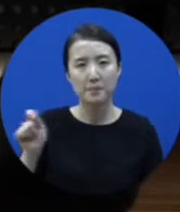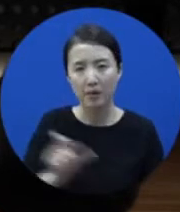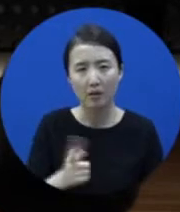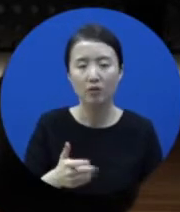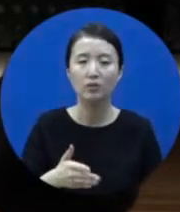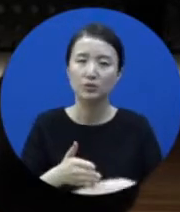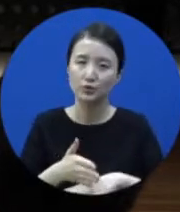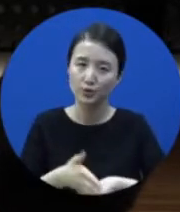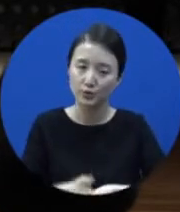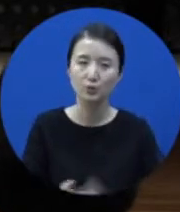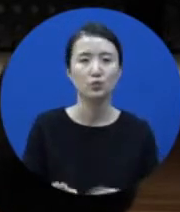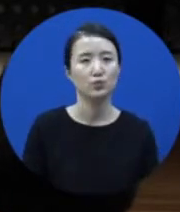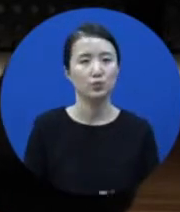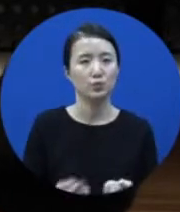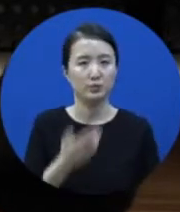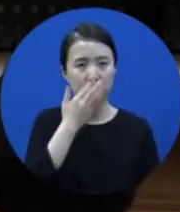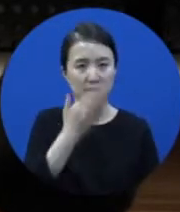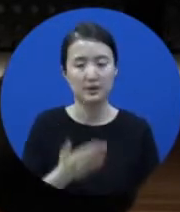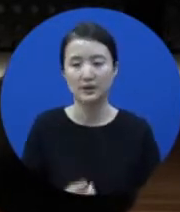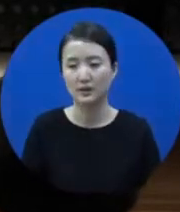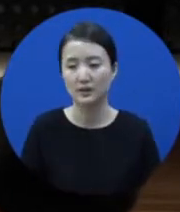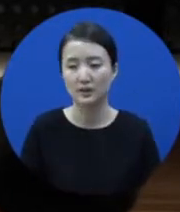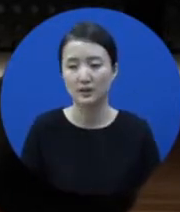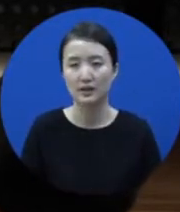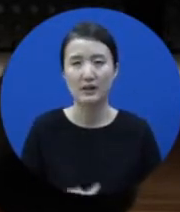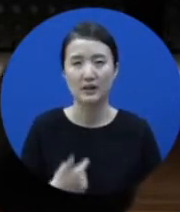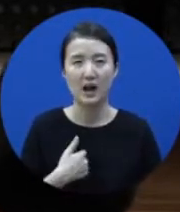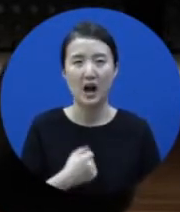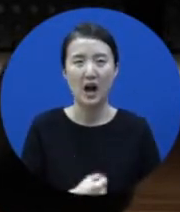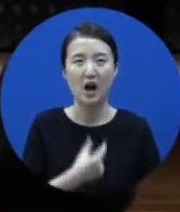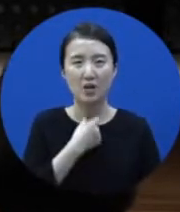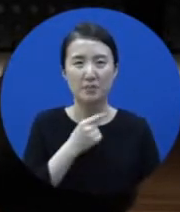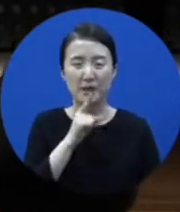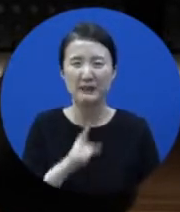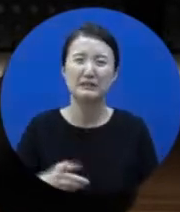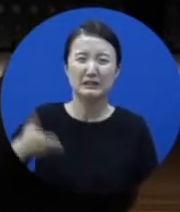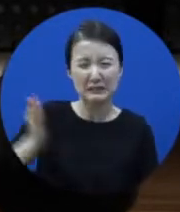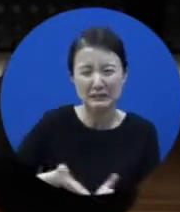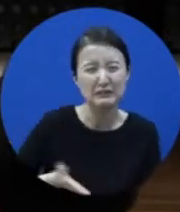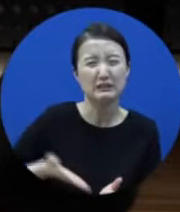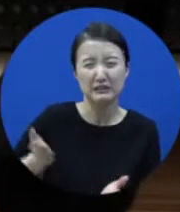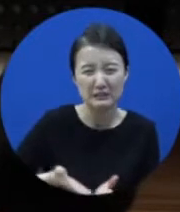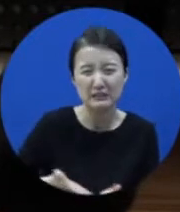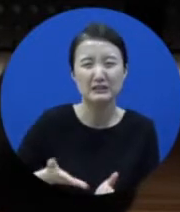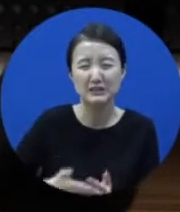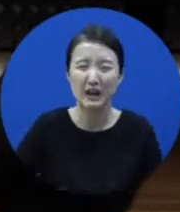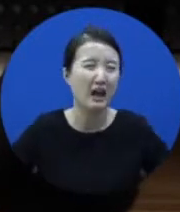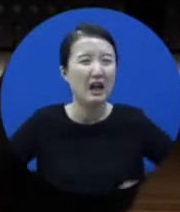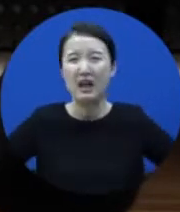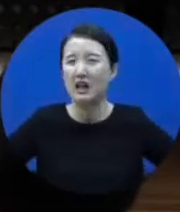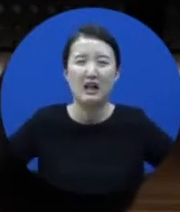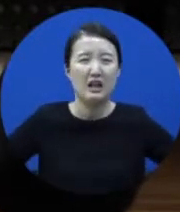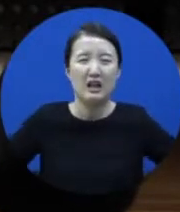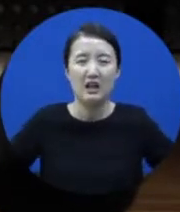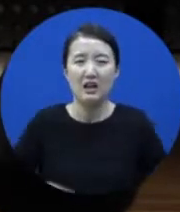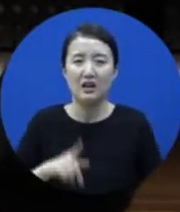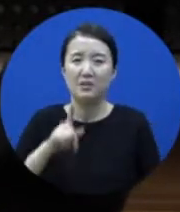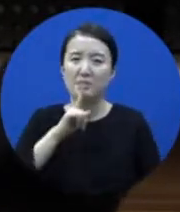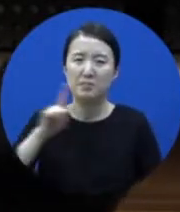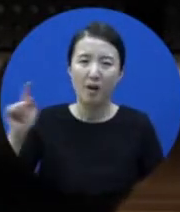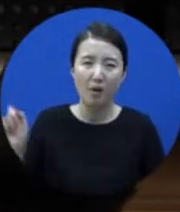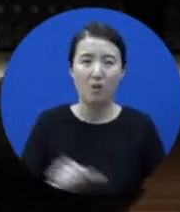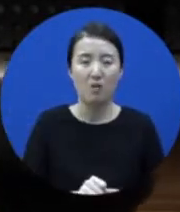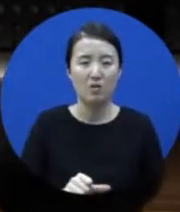할 때 어때요? 자기가 하고 싶은 얘기 있으면 막 소리를 질러 가면서 흥분을 하면서 말이 너무 빨라져요.